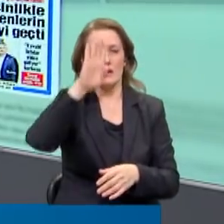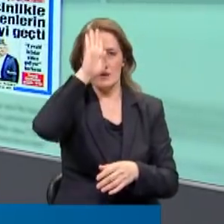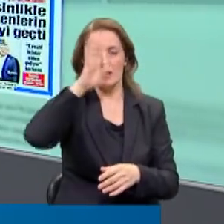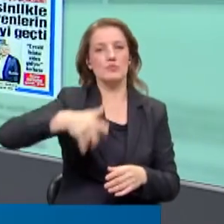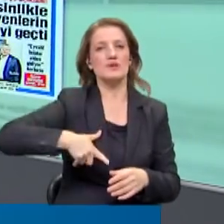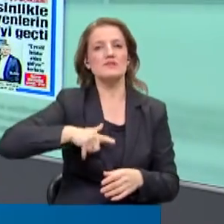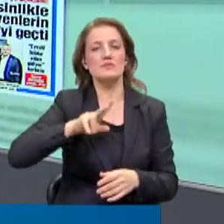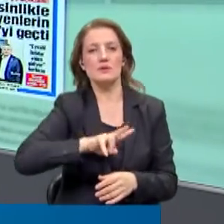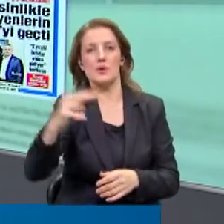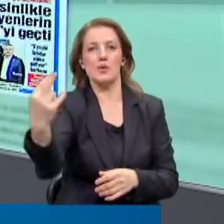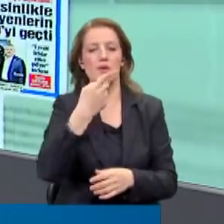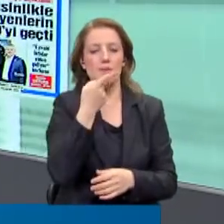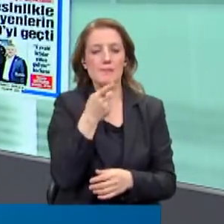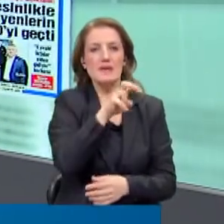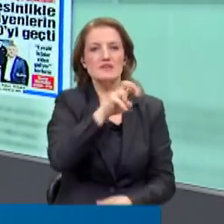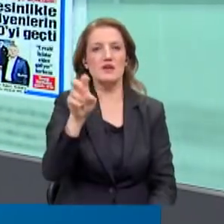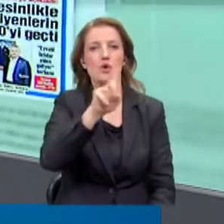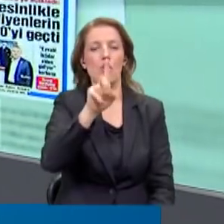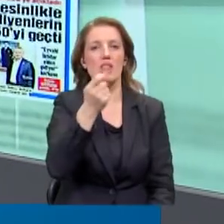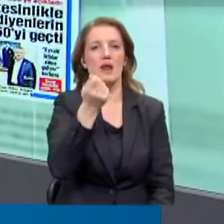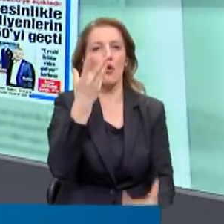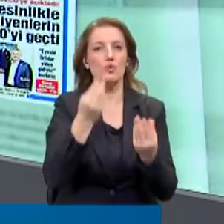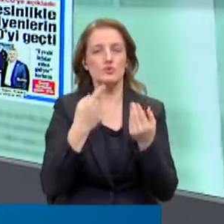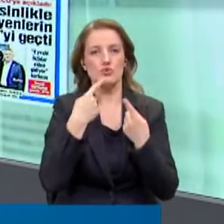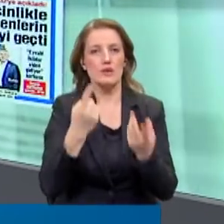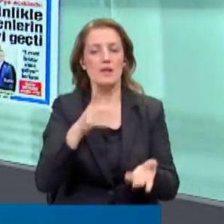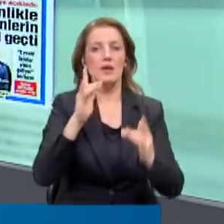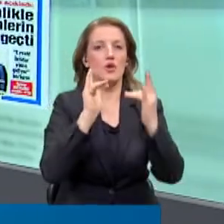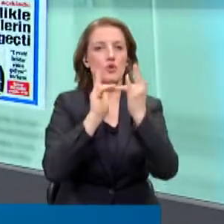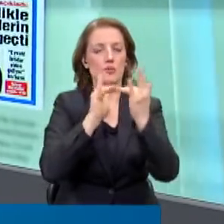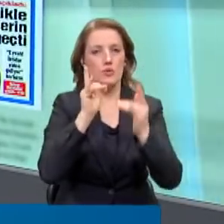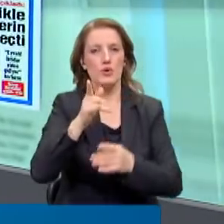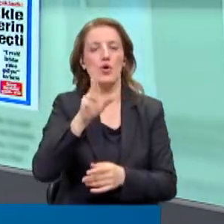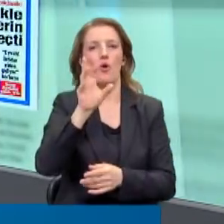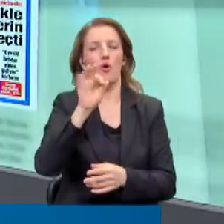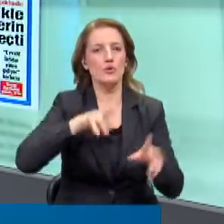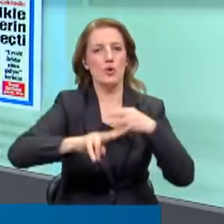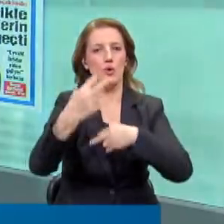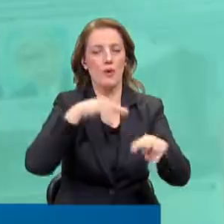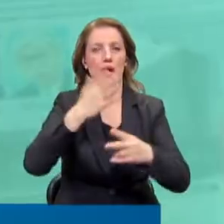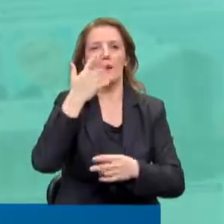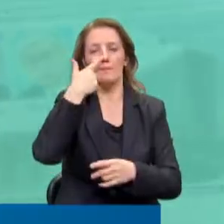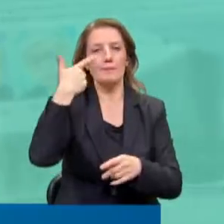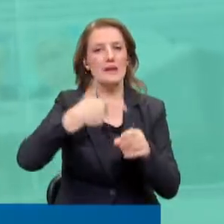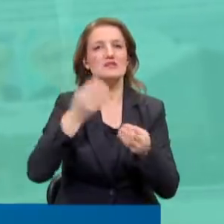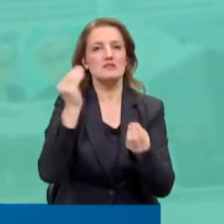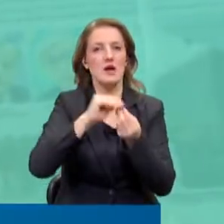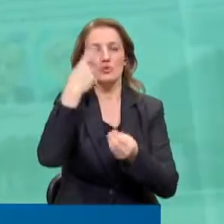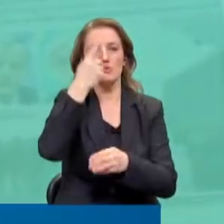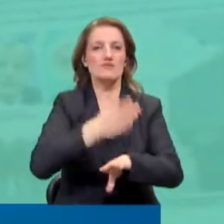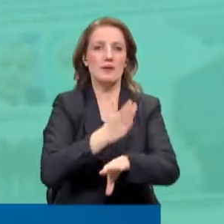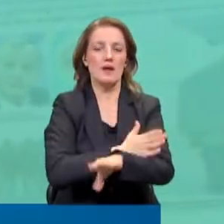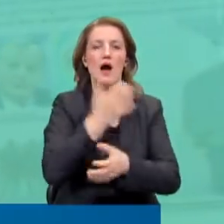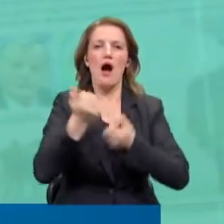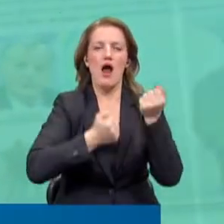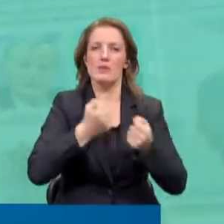gidiş dönüşün 1810 lira olduğunu söyleyelim. Köprü, otoyol ve akaryakıt zamları yüzünden vatandaş